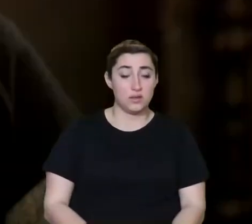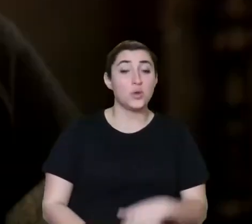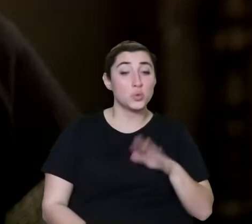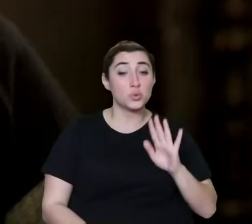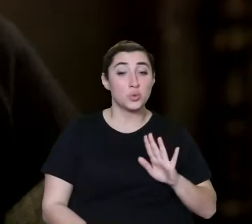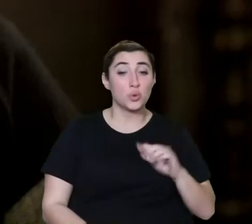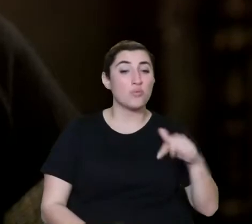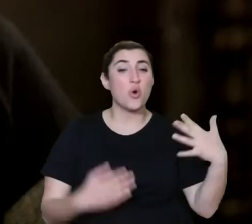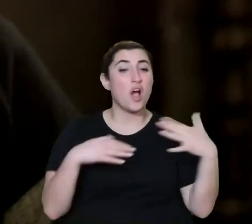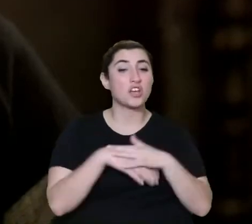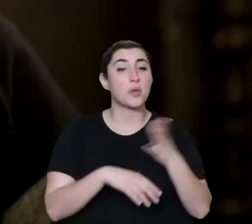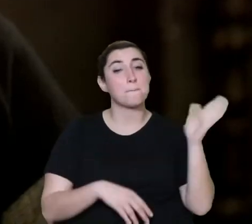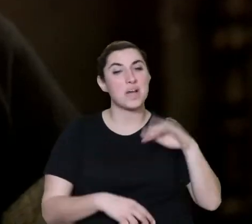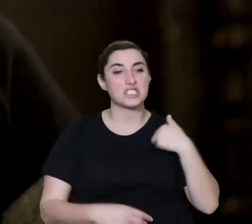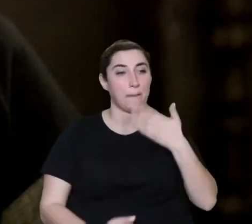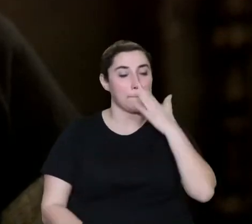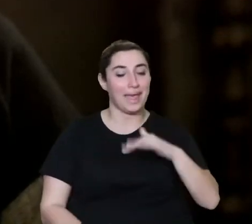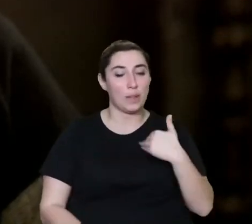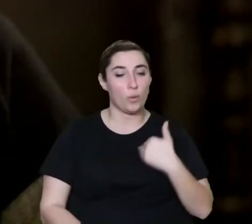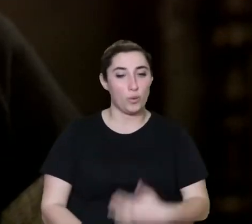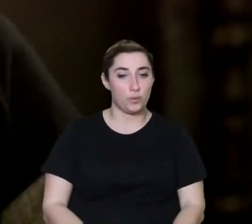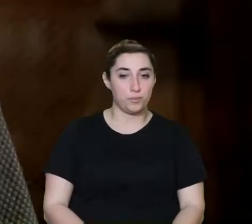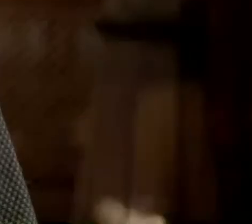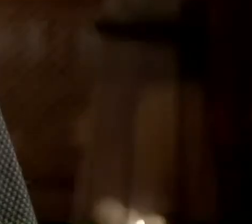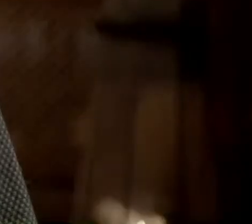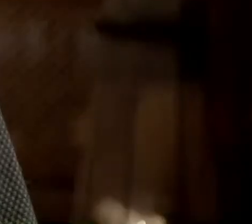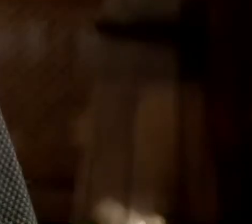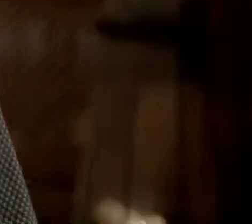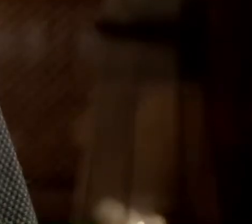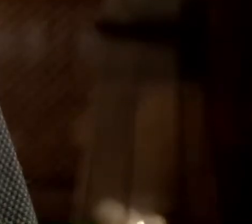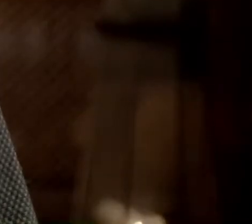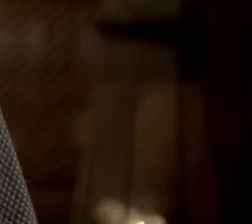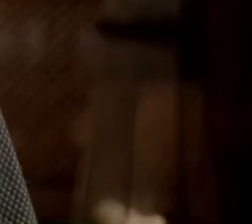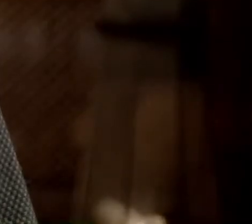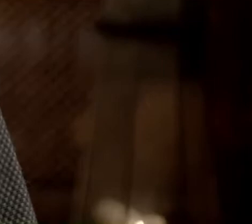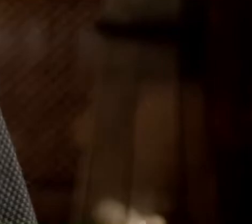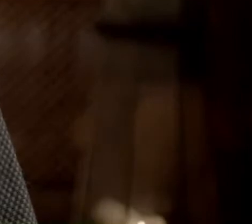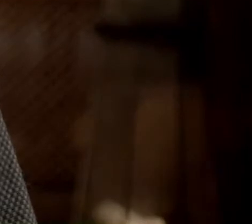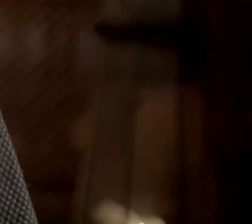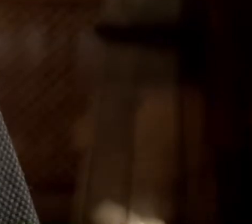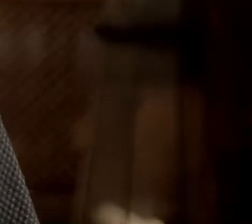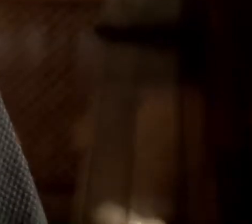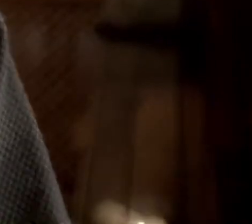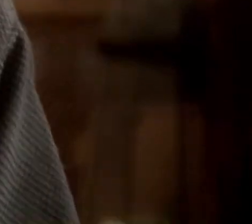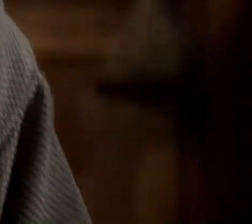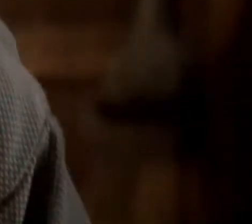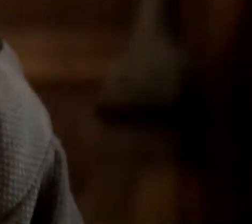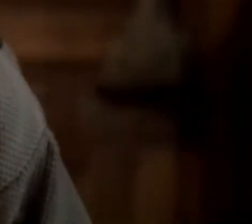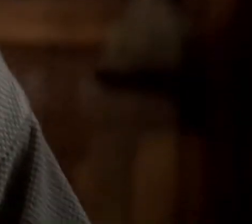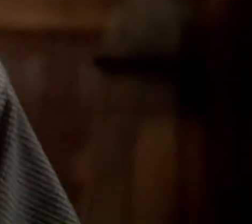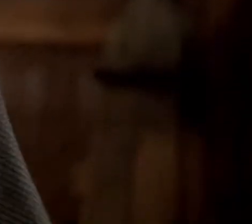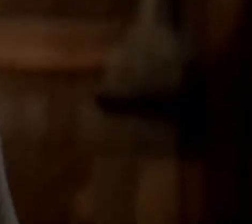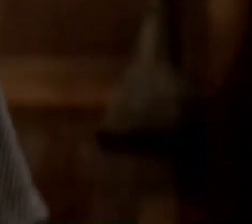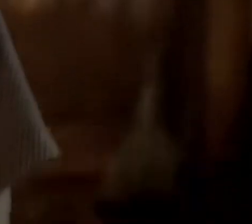Zira bu akşam başkasını bekleriz. Kasım afallayıp tek bir laf etmeden kalktı. Eli göğsünde, başı önde